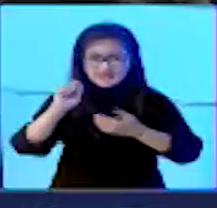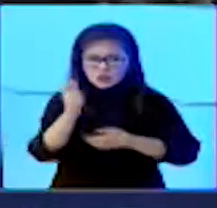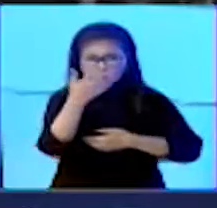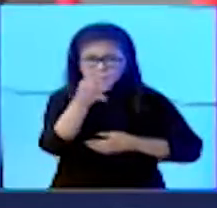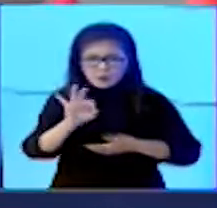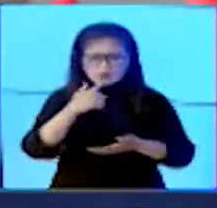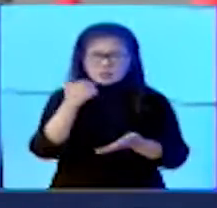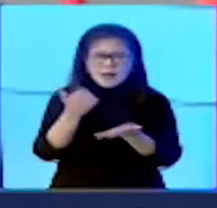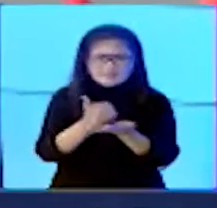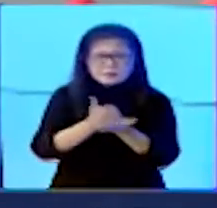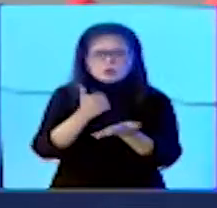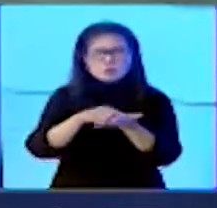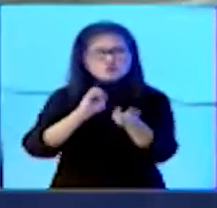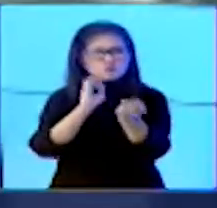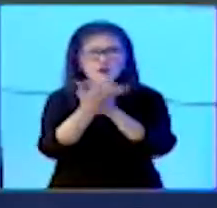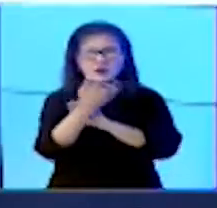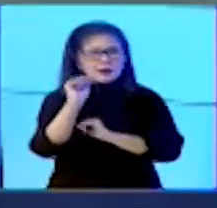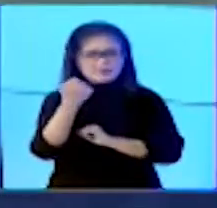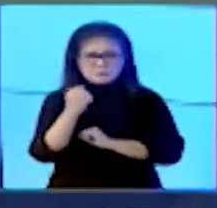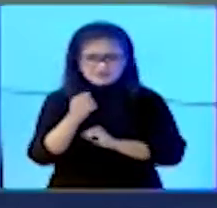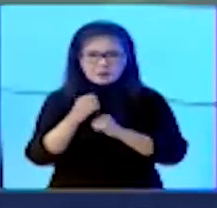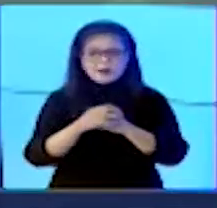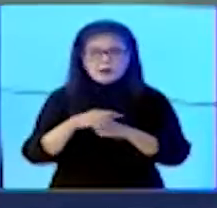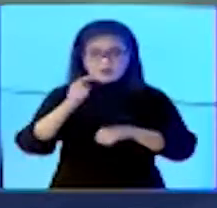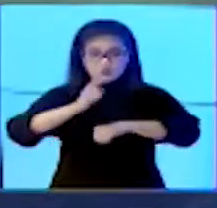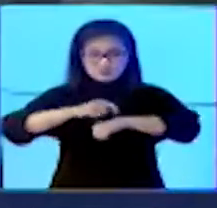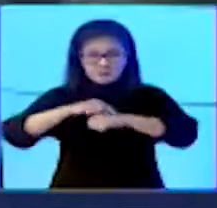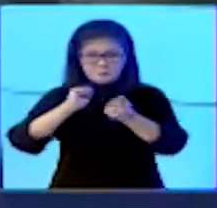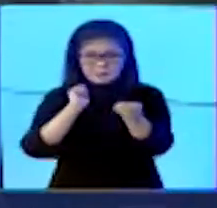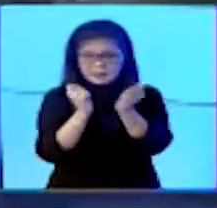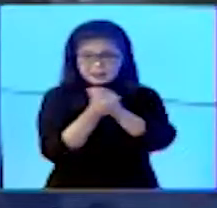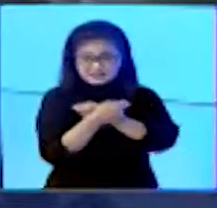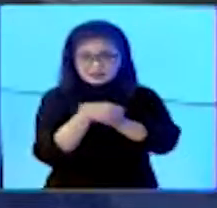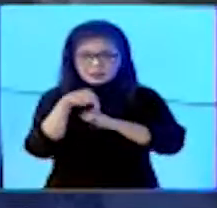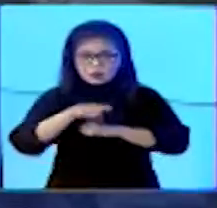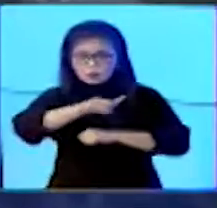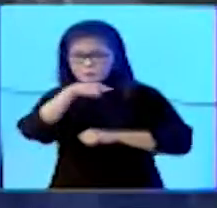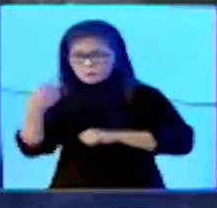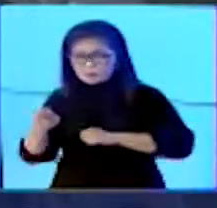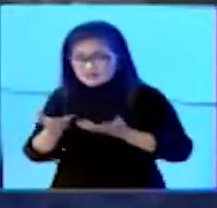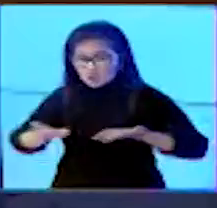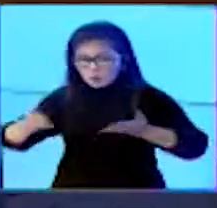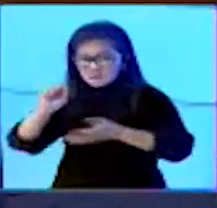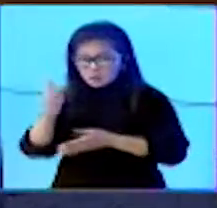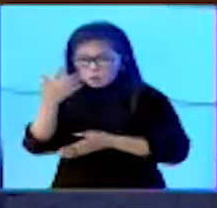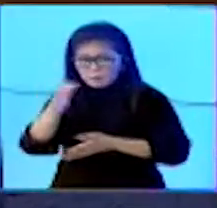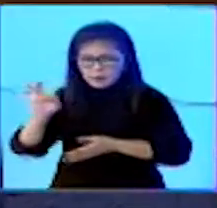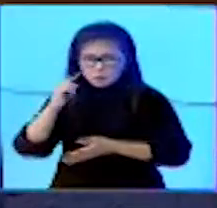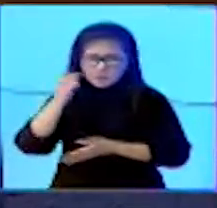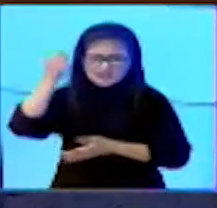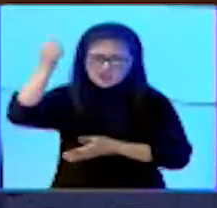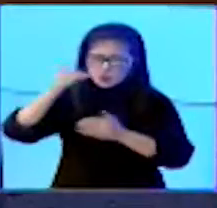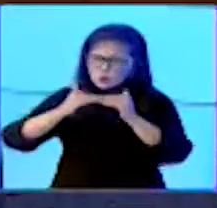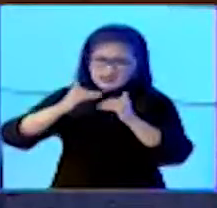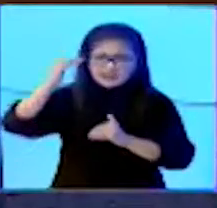layak. Masa transisi Surabaya Raya menuju new normal dinilai gugus tugas sangat rawan. Sehingga Gubernur